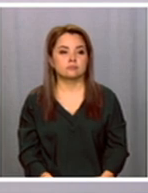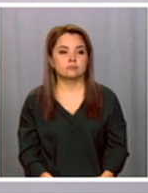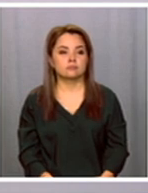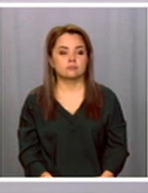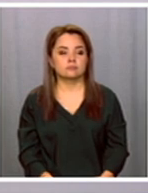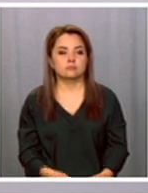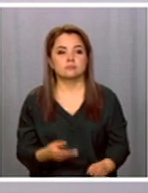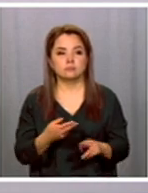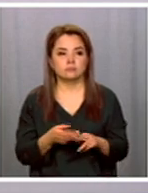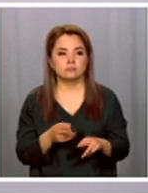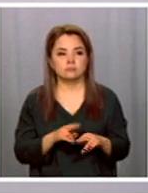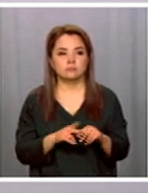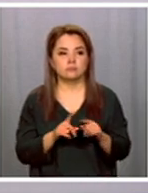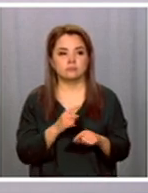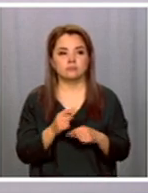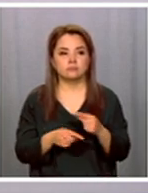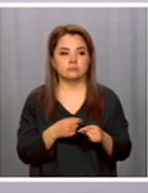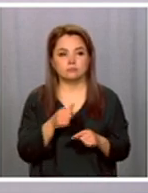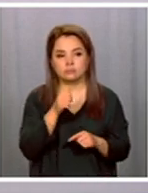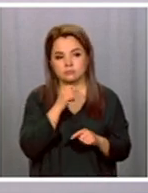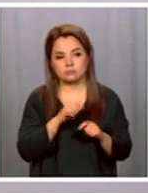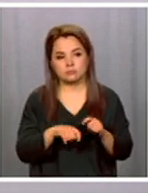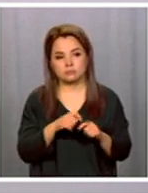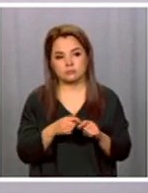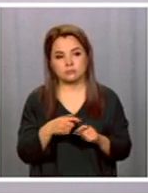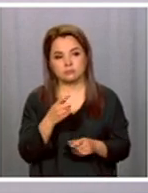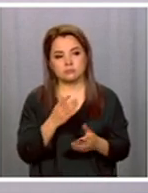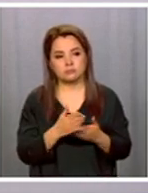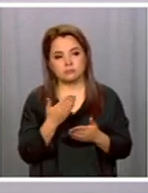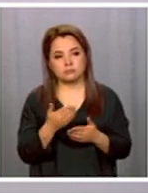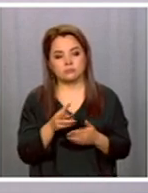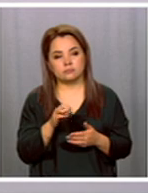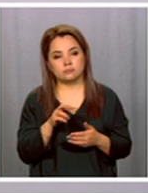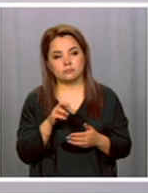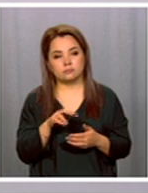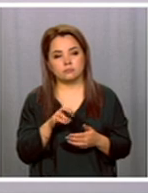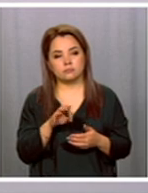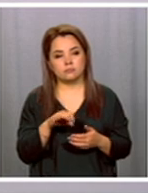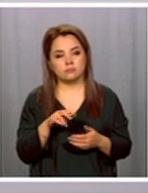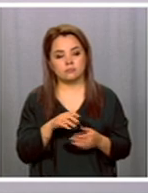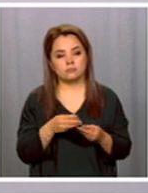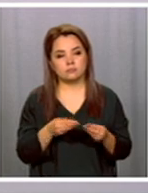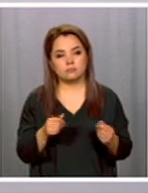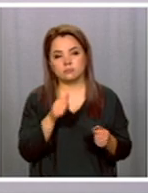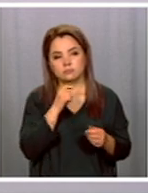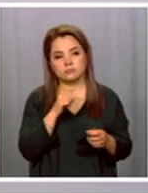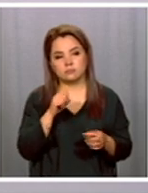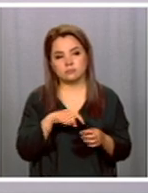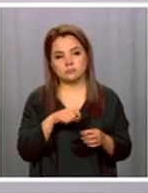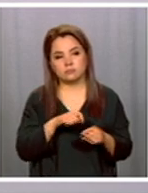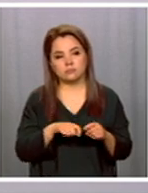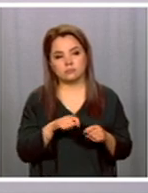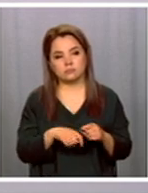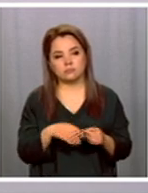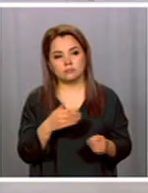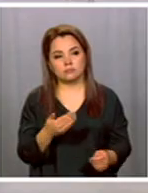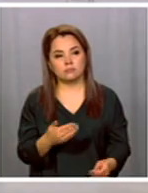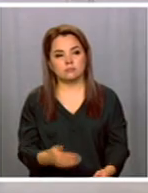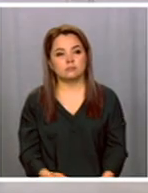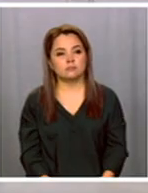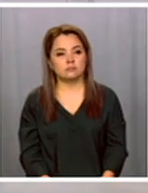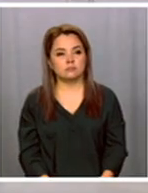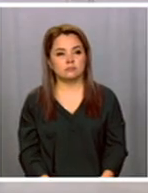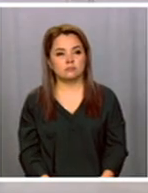Және біз келесі сынауыққа метилоранж ертіндісін тамызып көрейік.